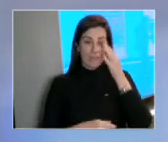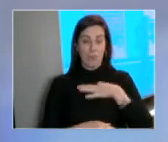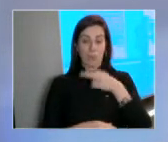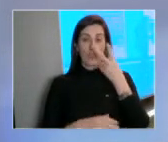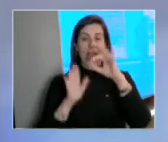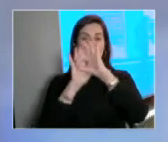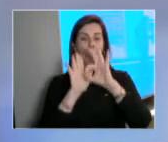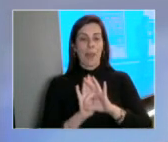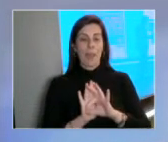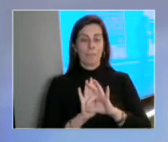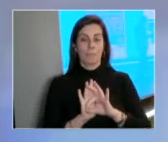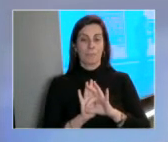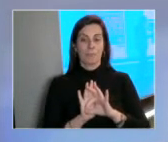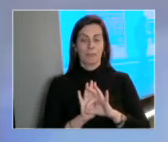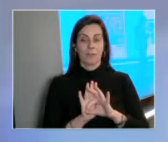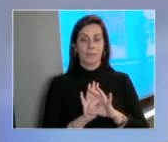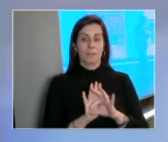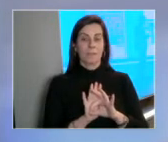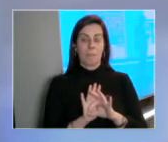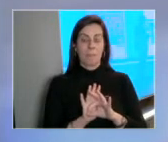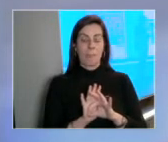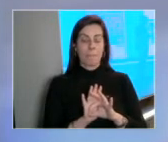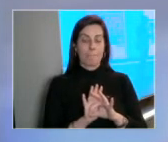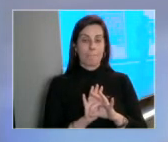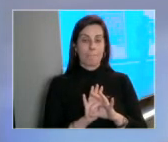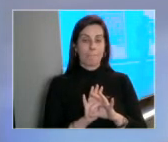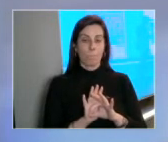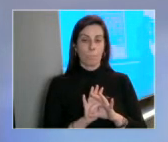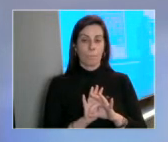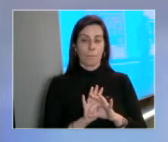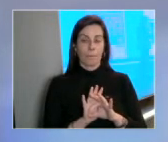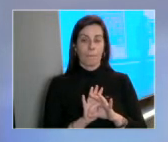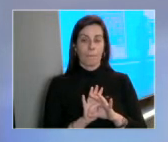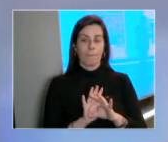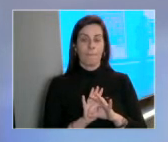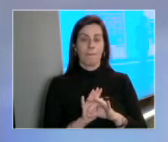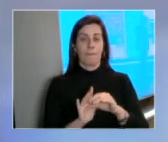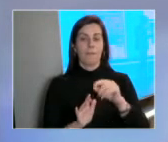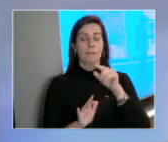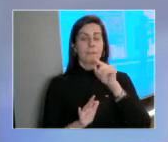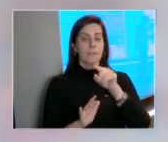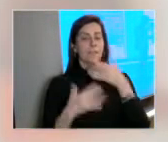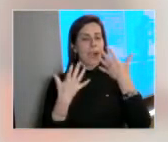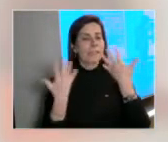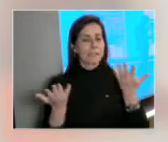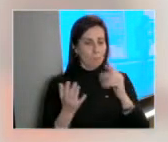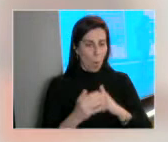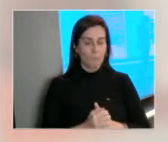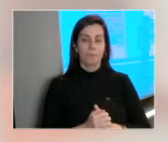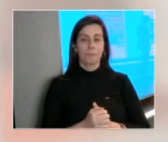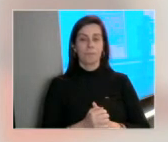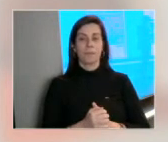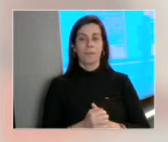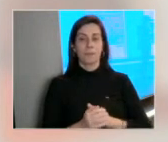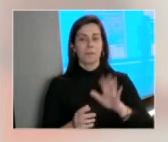לשני הסמלים האלה כאן, מצד שמאל של העמוד במעריב. נאמן למקור, זו הכותרת. שימו לב הסיפור החמוד הזה.